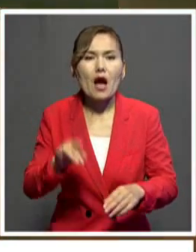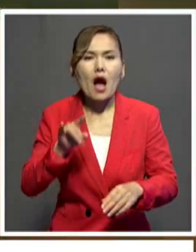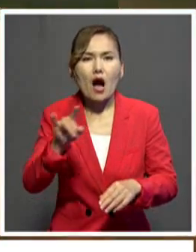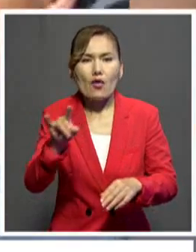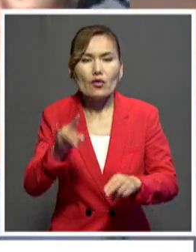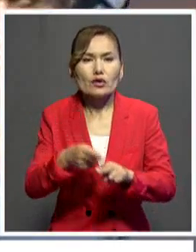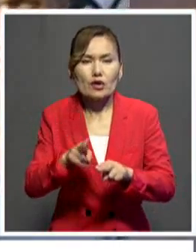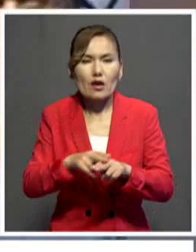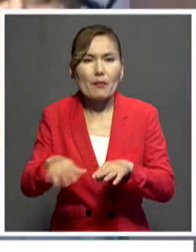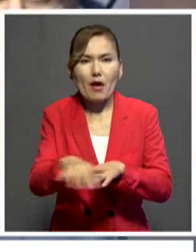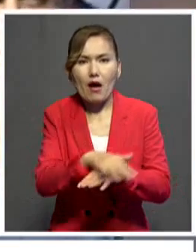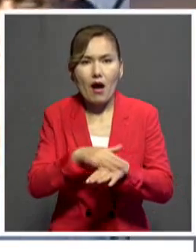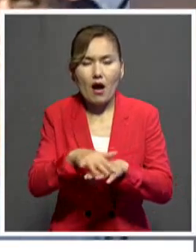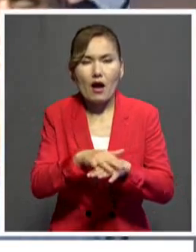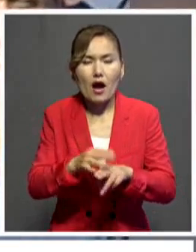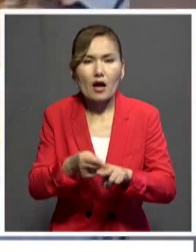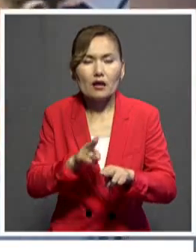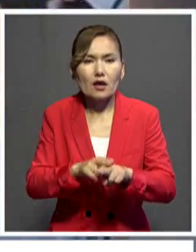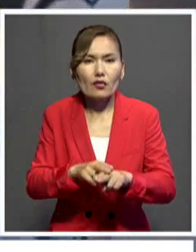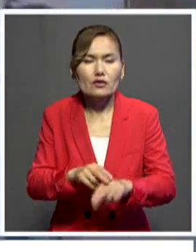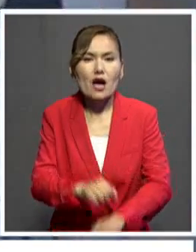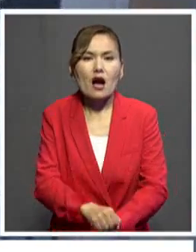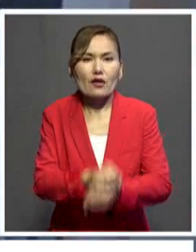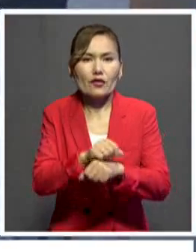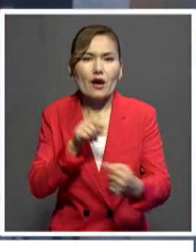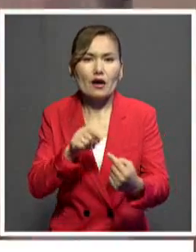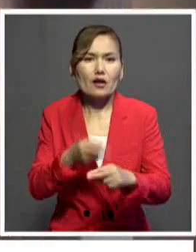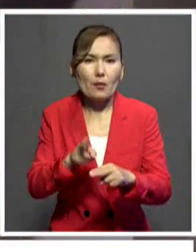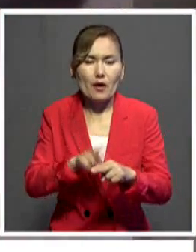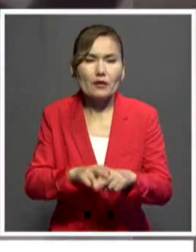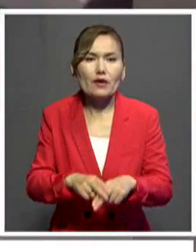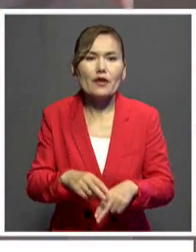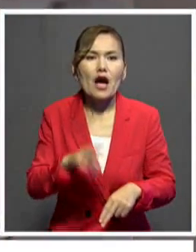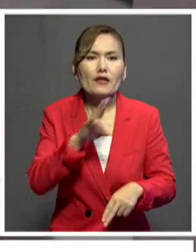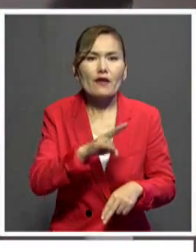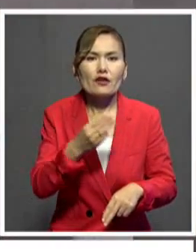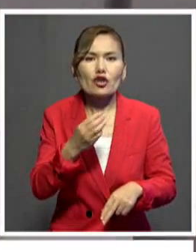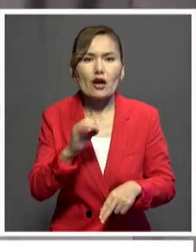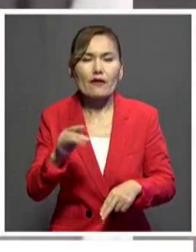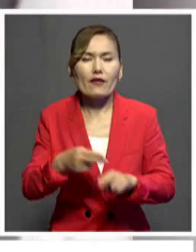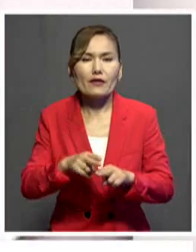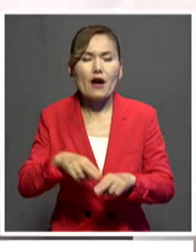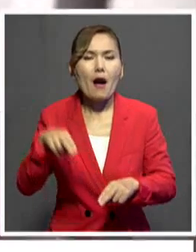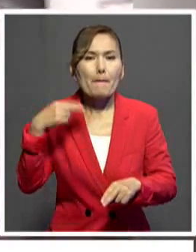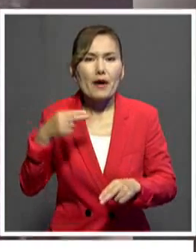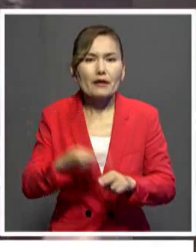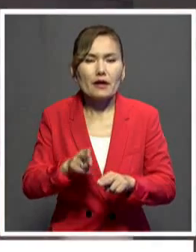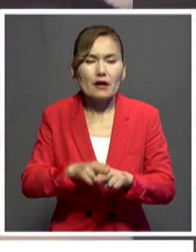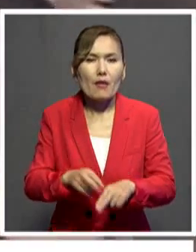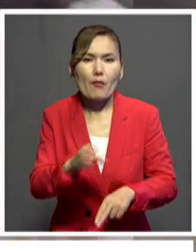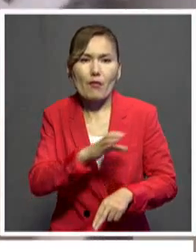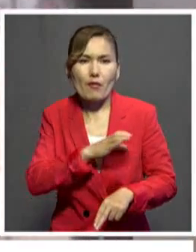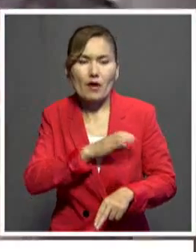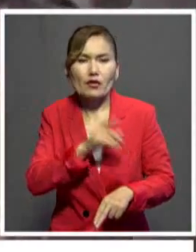мыңдаған жақтасы күтіп алмақ. Кей мәліметтерге қарағанда саясаттан шеттетілгенмен Наваз Шариф Пәкістанда әсіресе халық көп